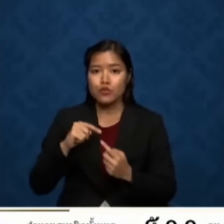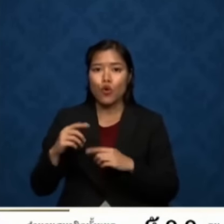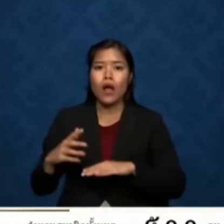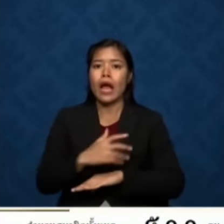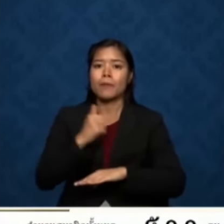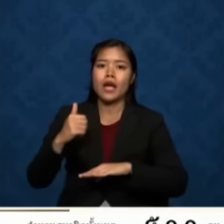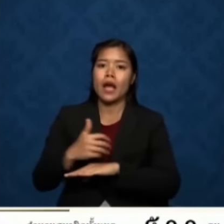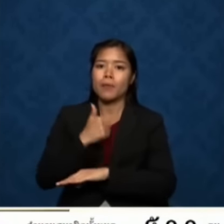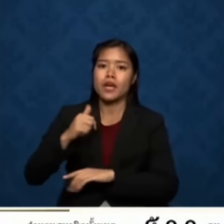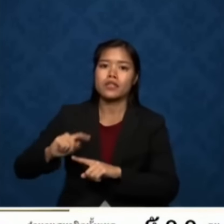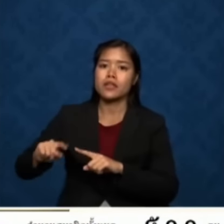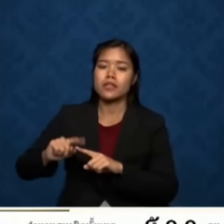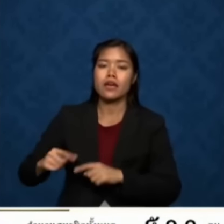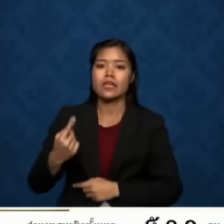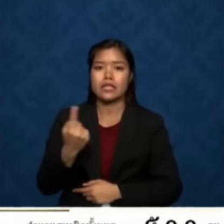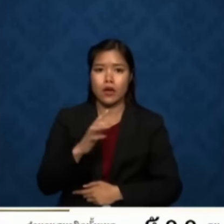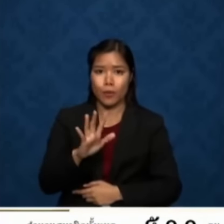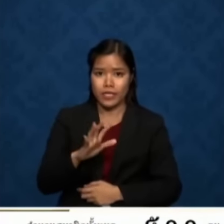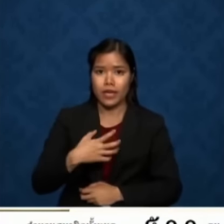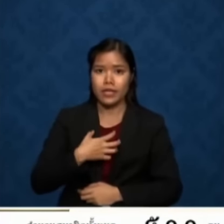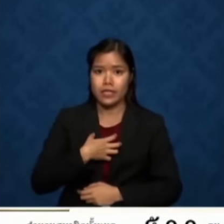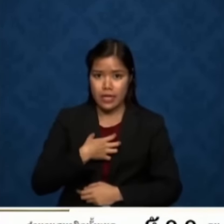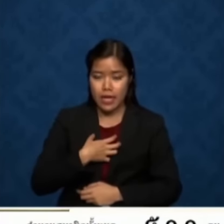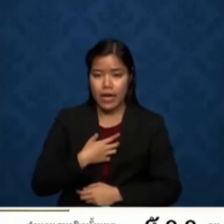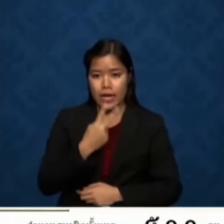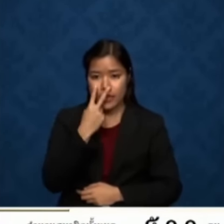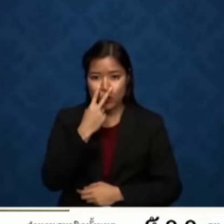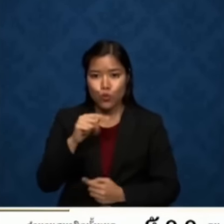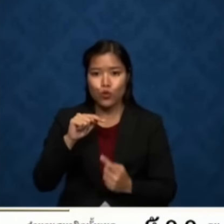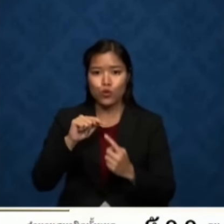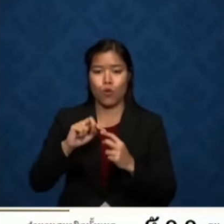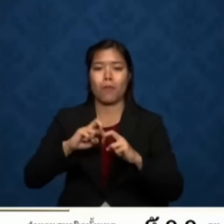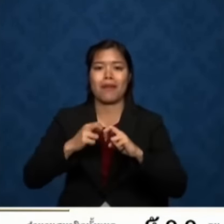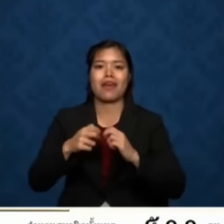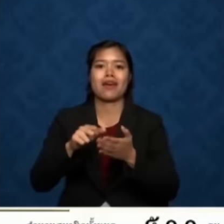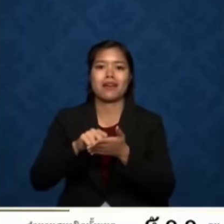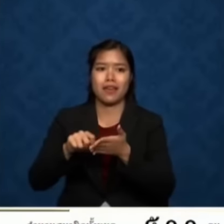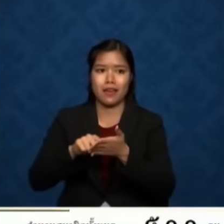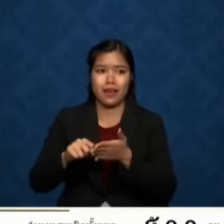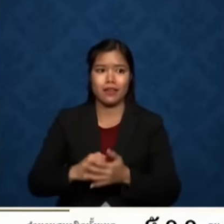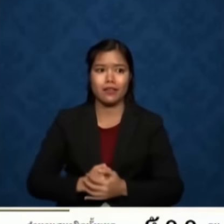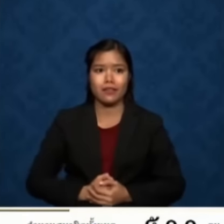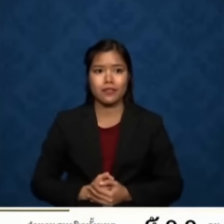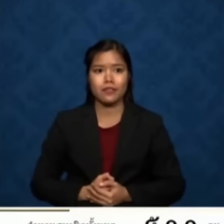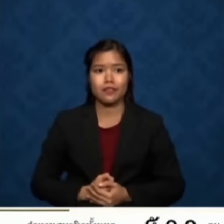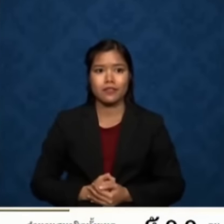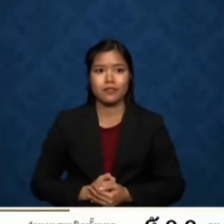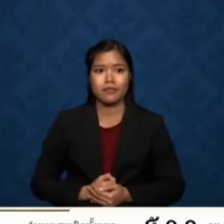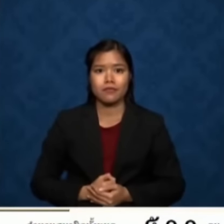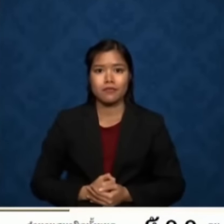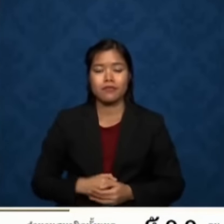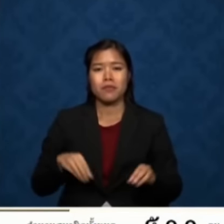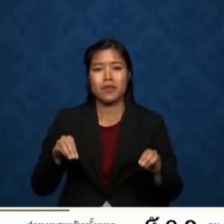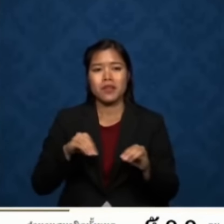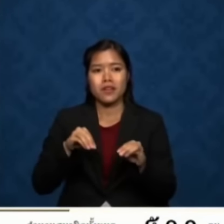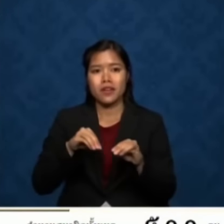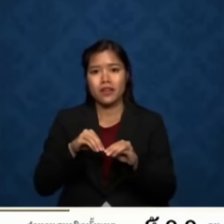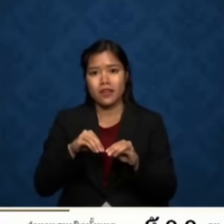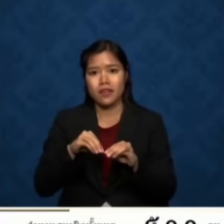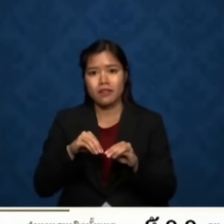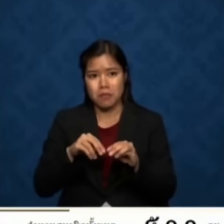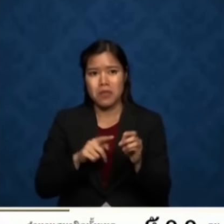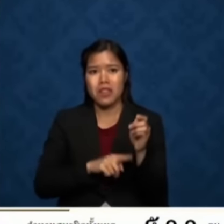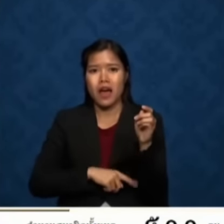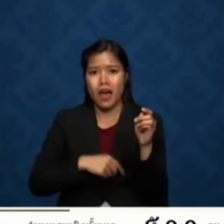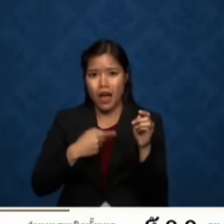แต่อยากให้เป็นเรื่องของการแก้ปัญหา ครับ มันเกือบศตวรรษแล้วนะฮะผมคิดว่าจุดเปลี่ยนของศต